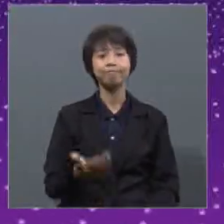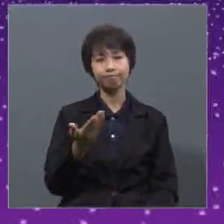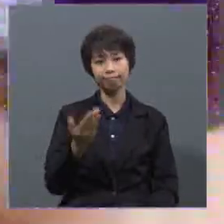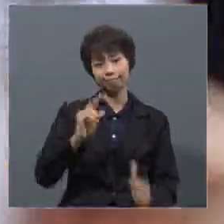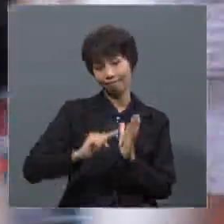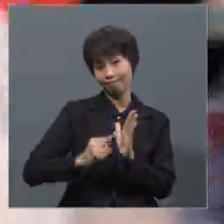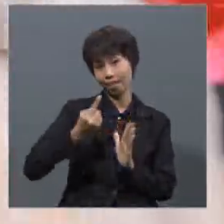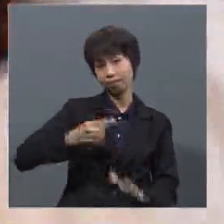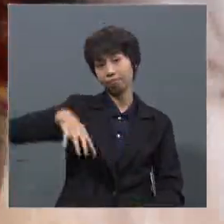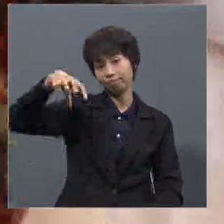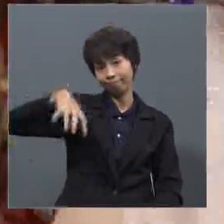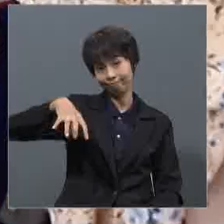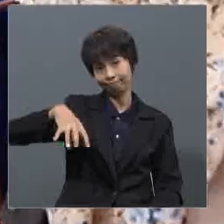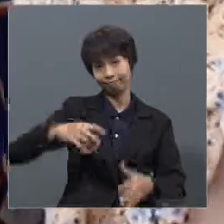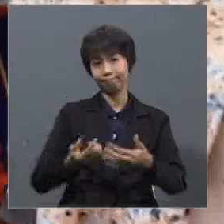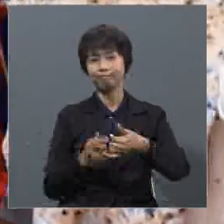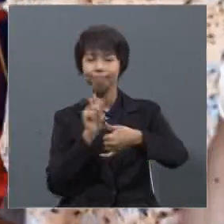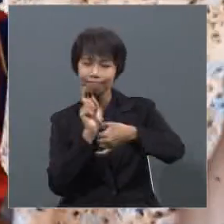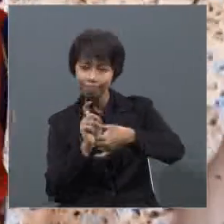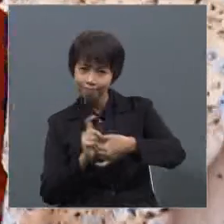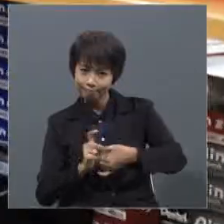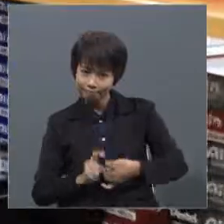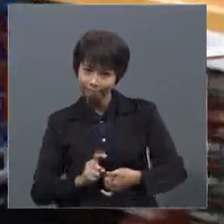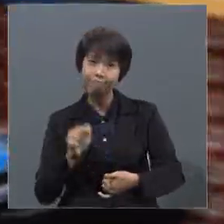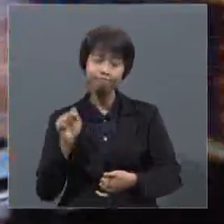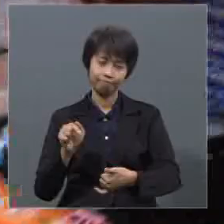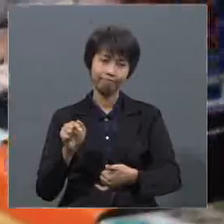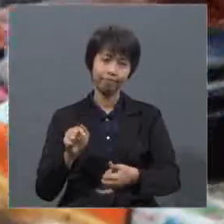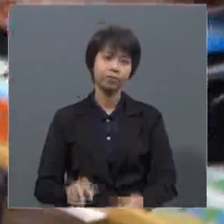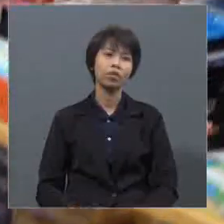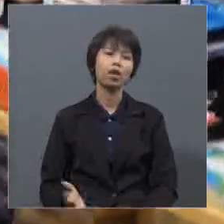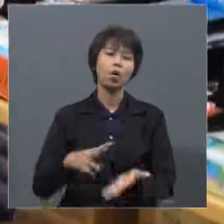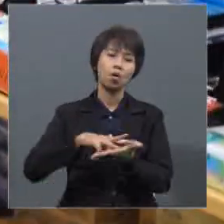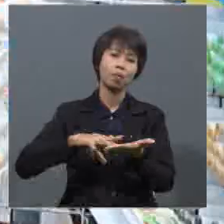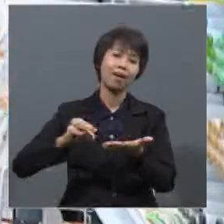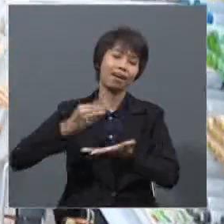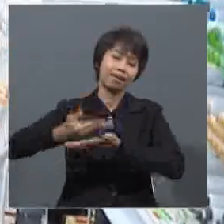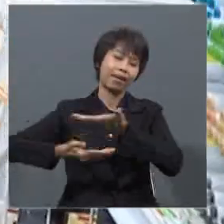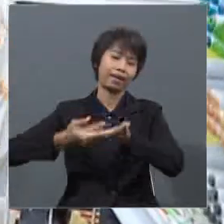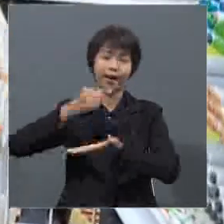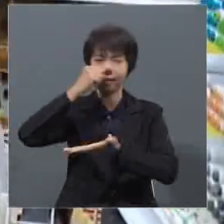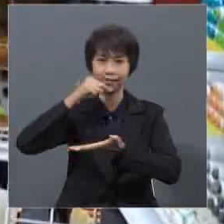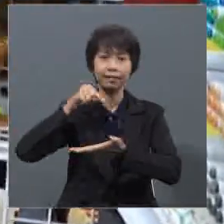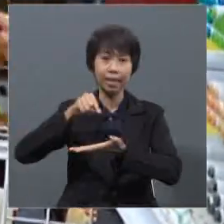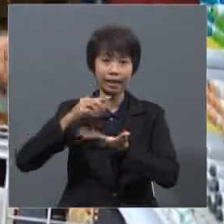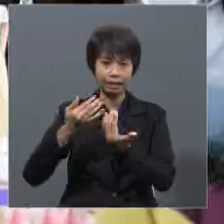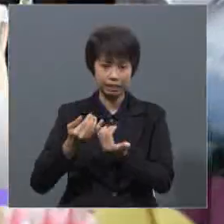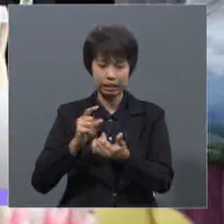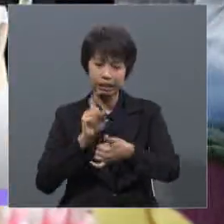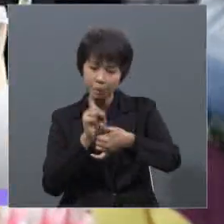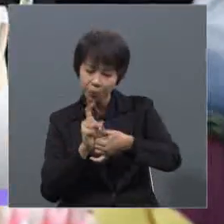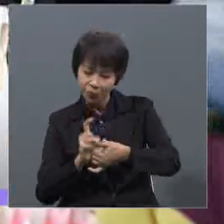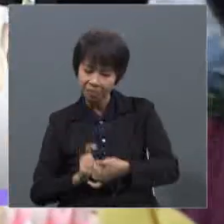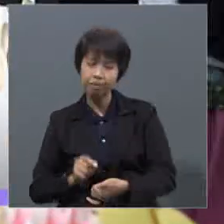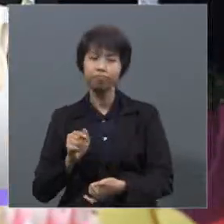เป็นผลสำรวจความคิดเห็นผู้ปกครองทั่วประเทศของศูนย์พยากรณ์เศรษฐกิจและธุรกิจมหาวิทยาลัยหอการค้าไทยครับระบุออกมาเลยว่า